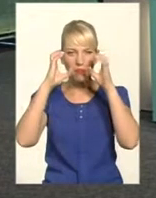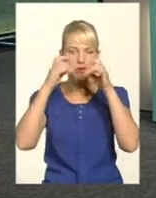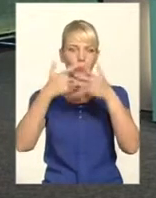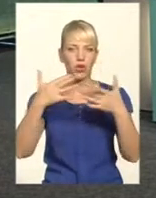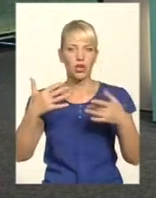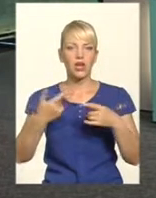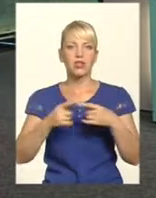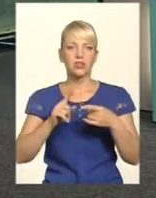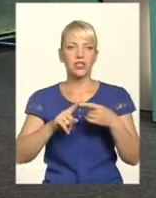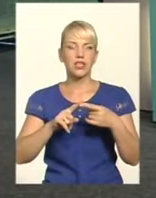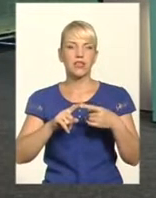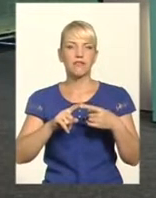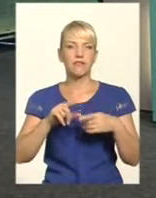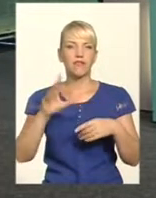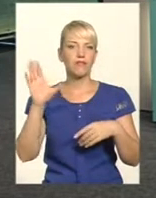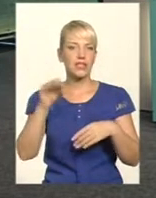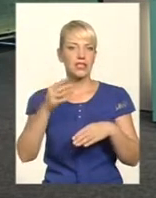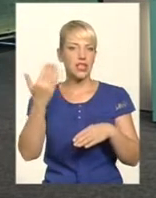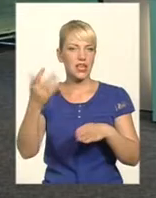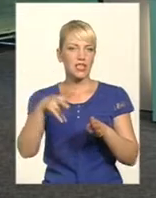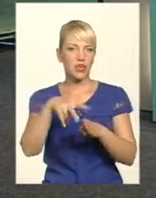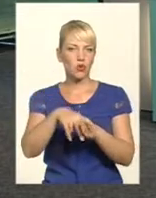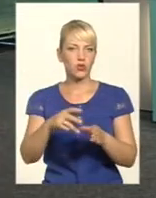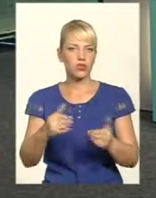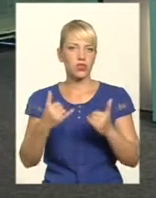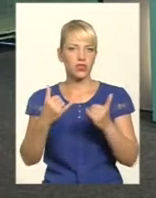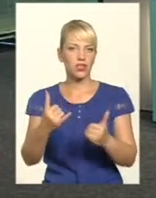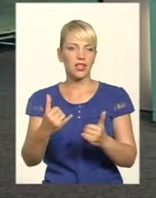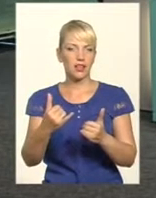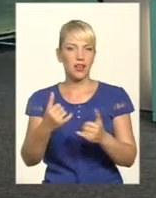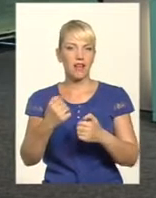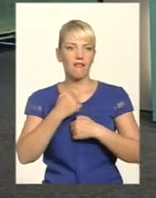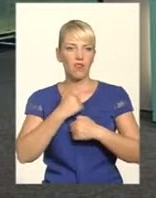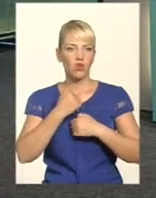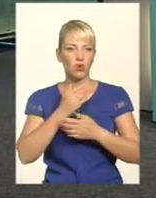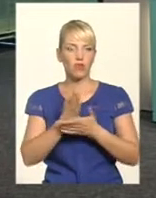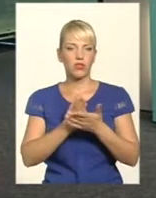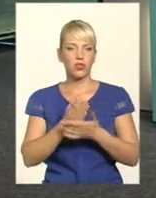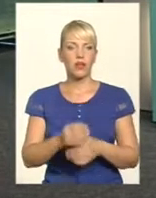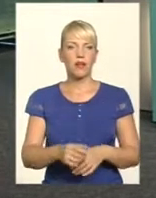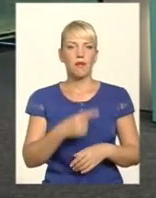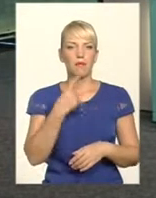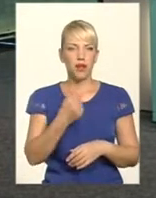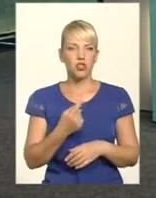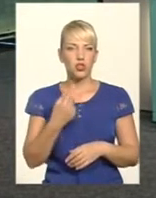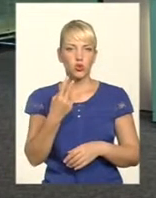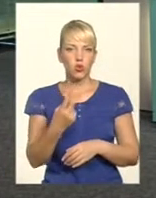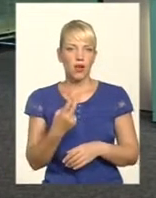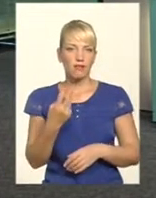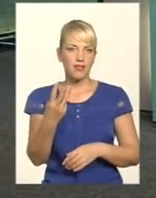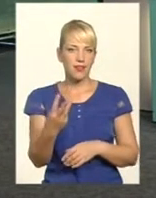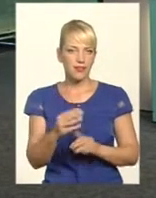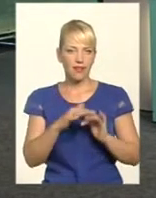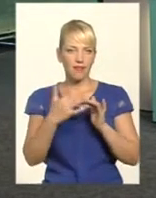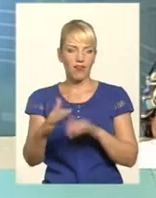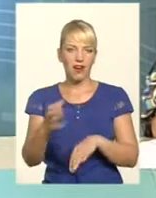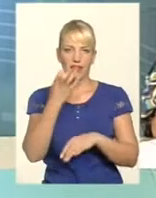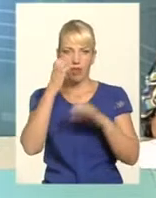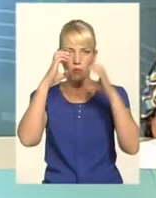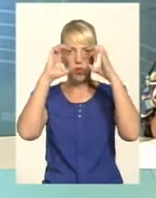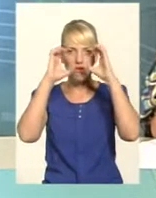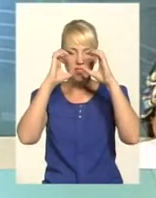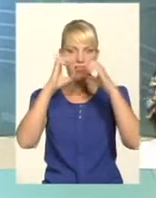самих військовослужбовців, які більш зацікавлені в своїй безпеці. Нинішня перша хвиля, друга, третя хвиля, тепловізори,